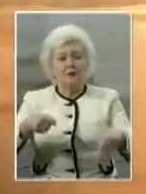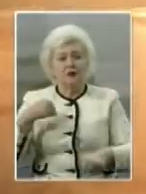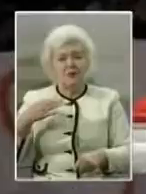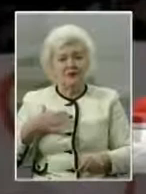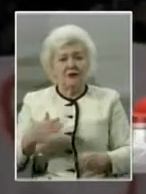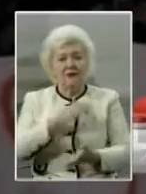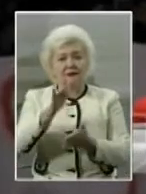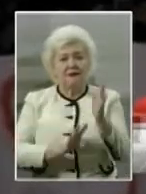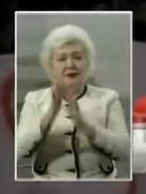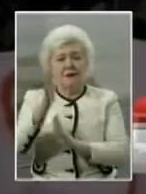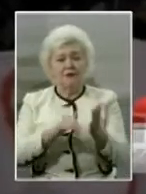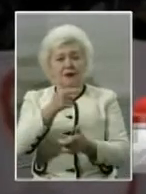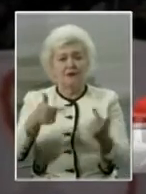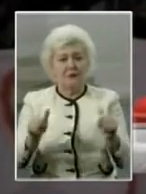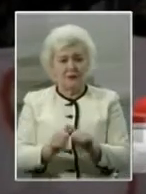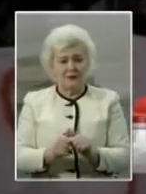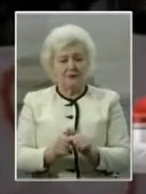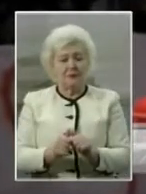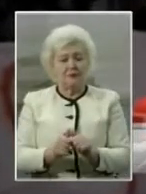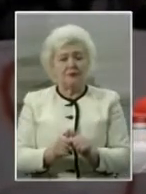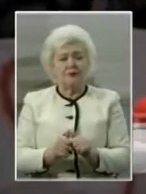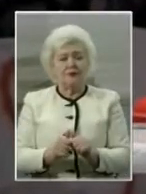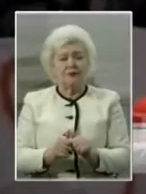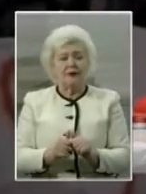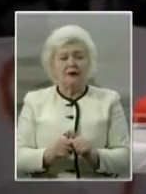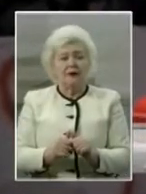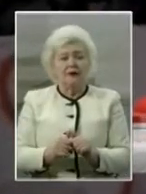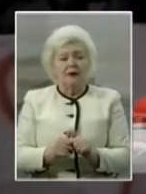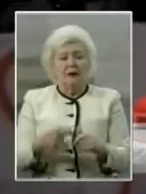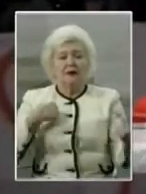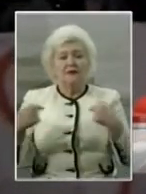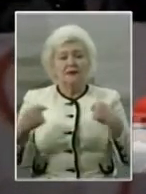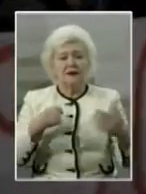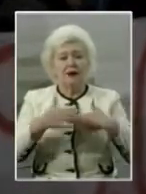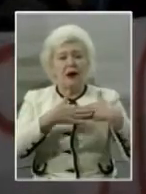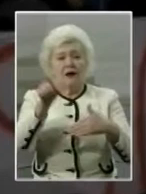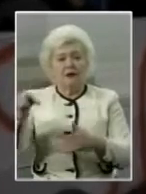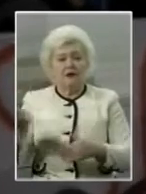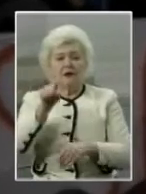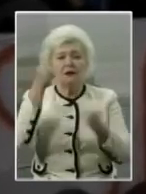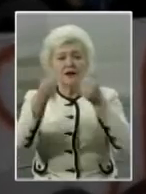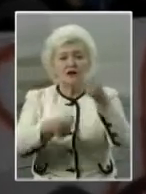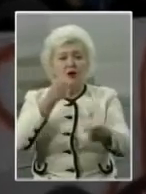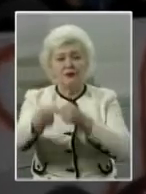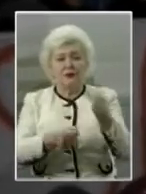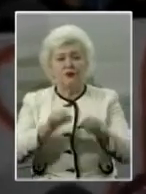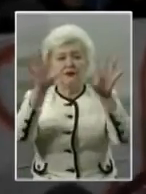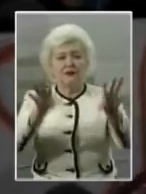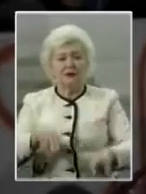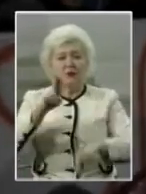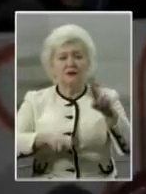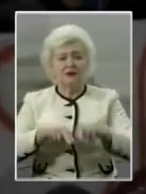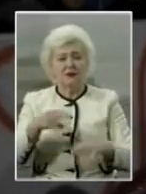міста? Страждають активісти, їх збивають. Страждають активісти, їх б'ють, ведуться незаконні